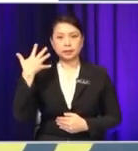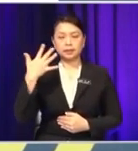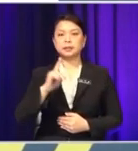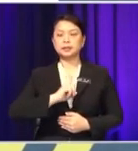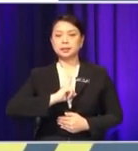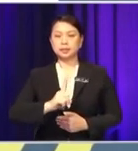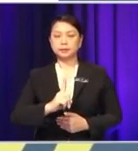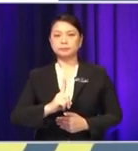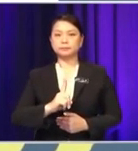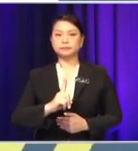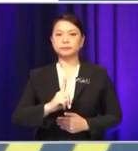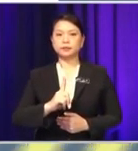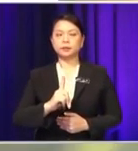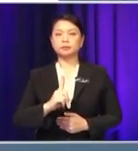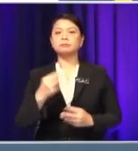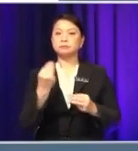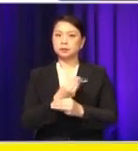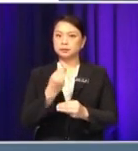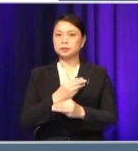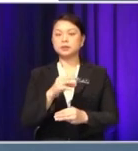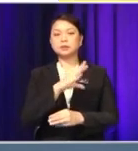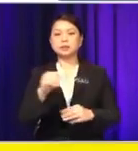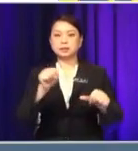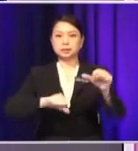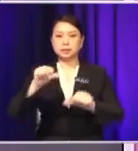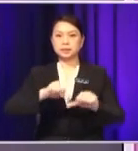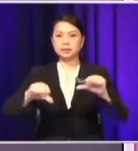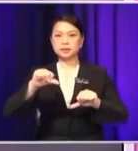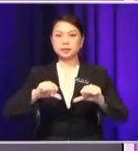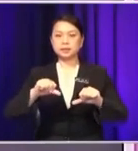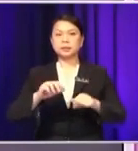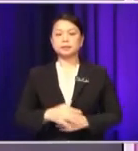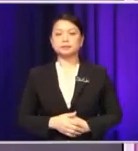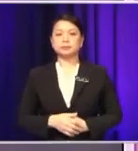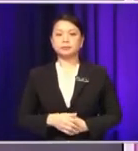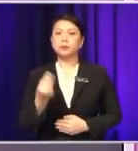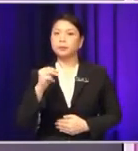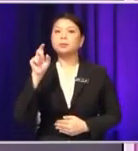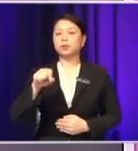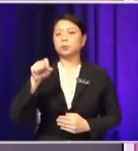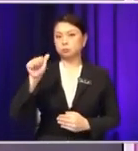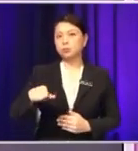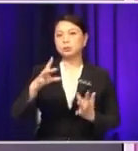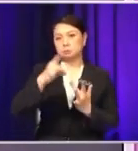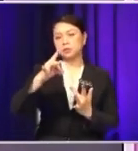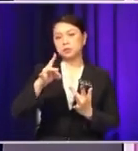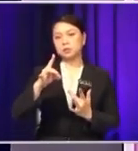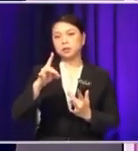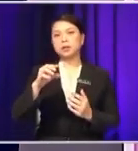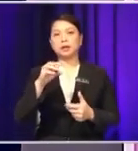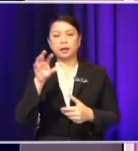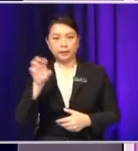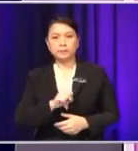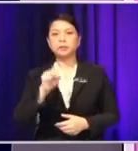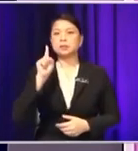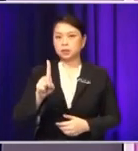bagi yang beragama Islam, Matematik dan Sains. Mereka boleh memilih sama ada mereka nak ambil satu mata pelajaran ataupun beberapa